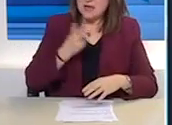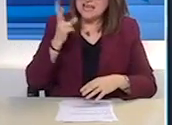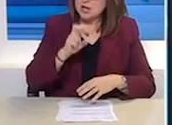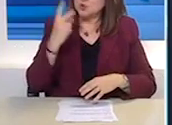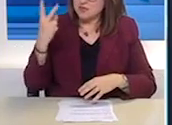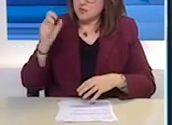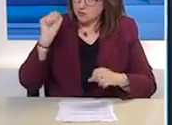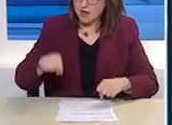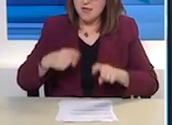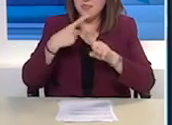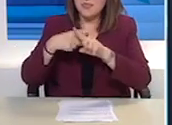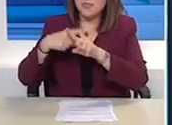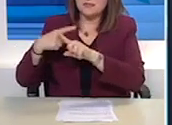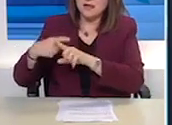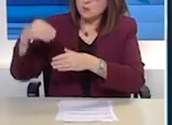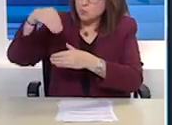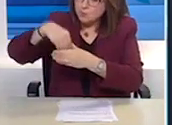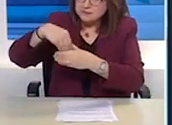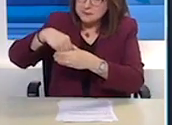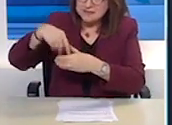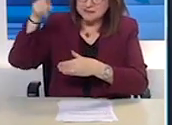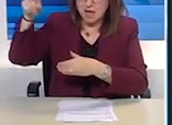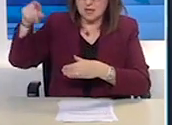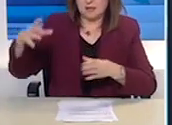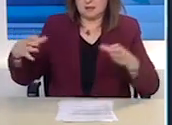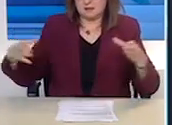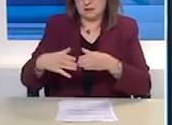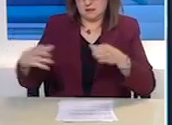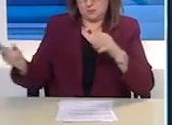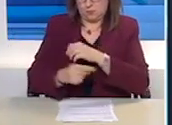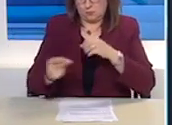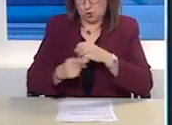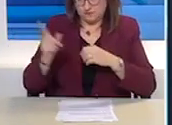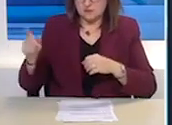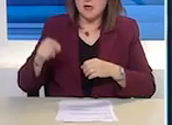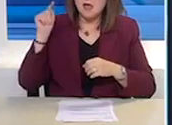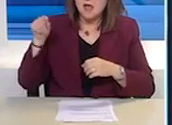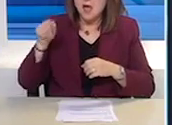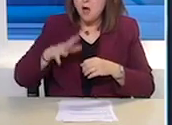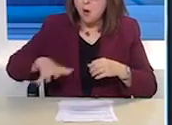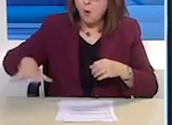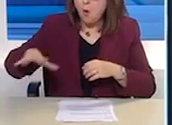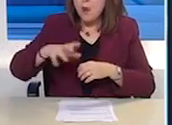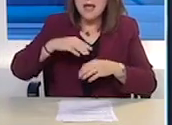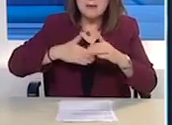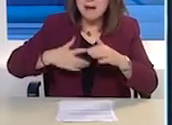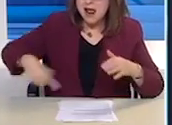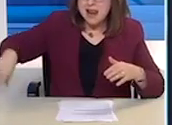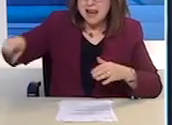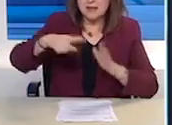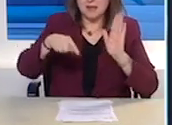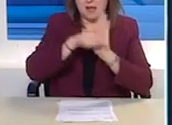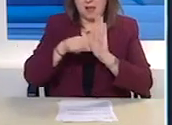αφορούσαν αποκλειστικά φιλοξενούμενους της δομής. Όλα τα δείγματα από προσωπικό της δομής ήταν αρνητικά.